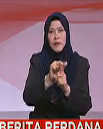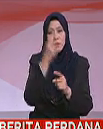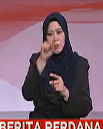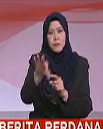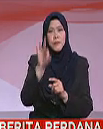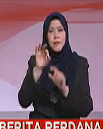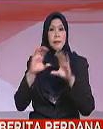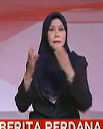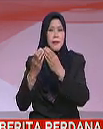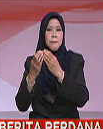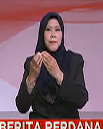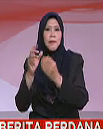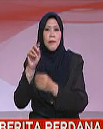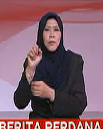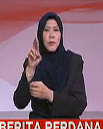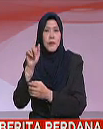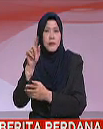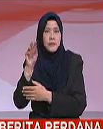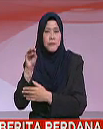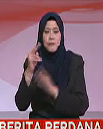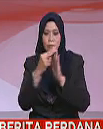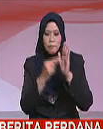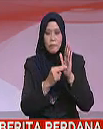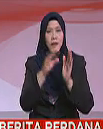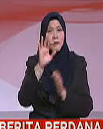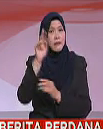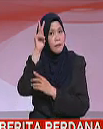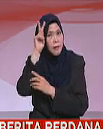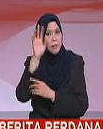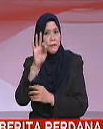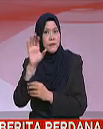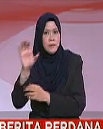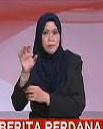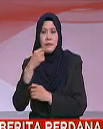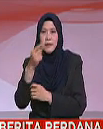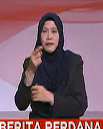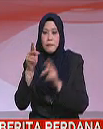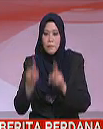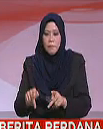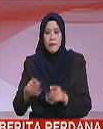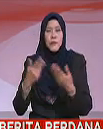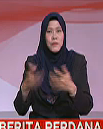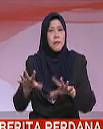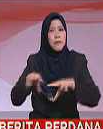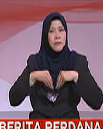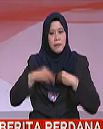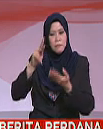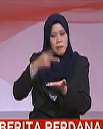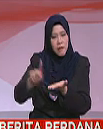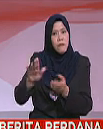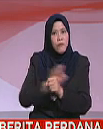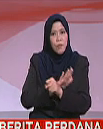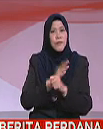pemilik klub Norizam Tukiman. Penasihat Undang-Undang Kelantan FC dalam satu kenyataan berkata pihaknya sudah menerima bayaran